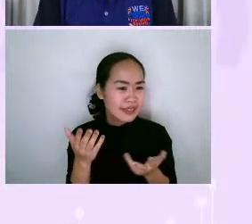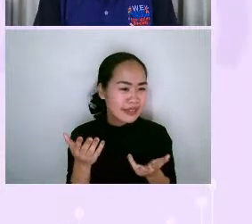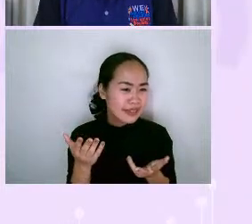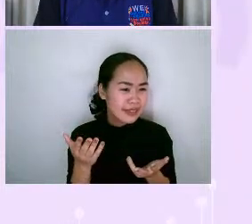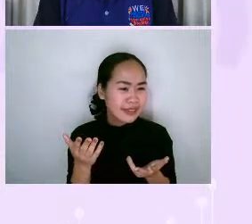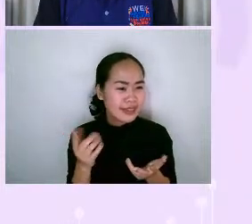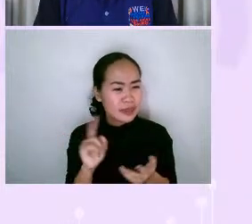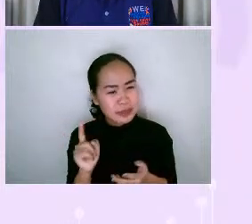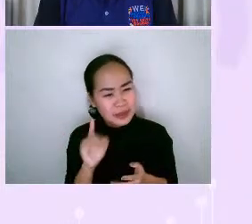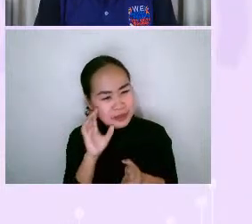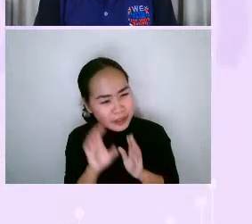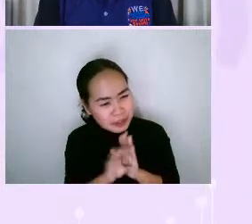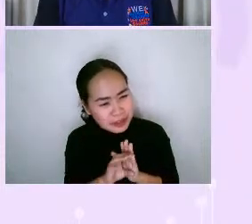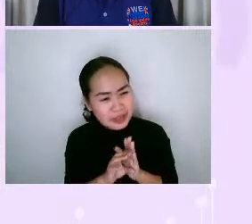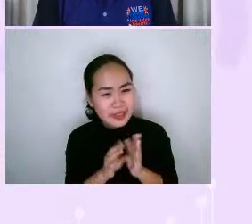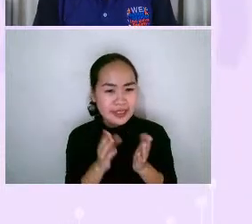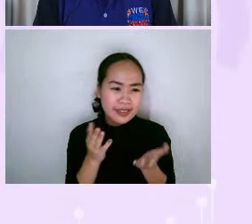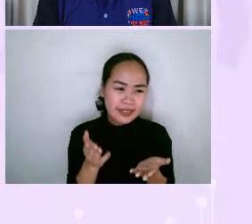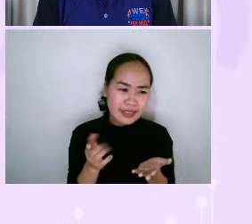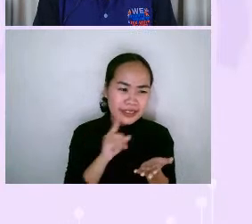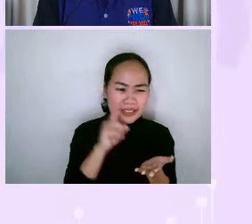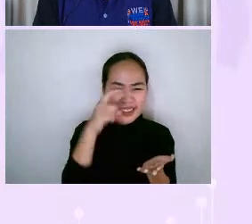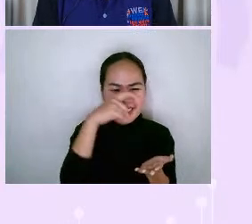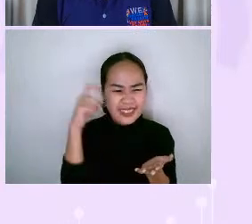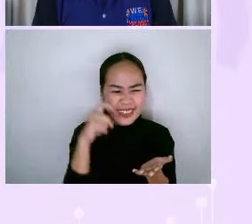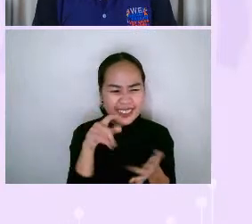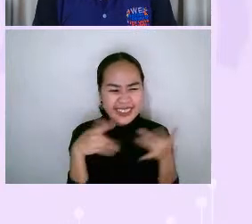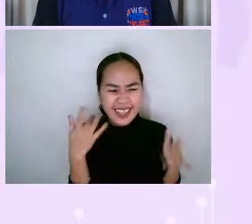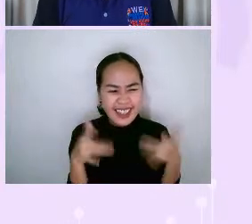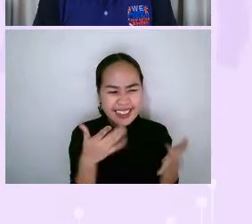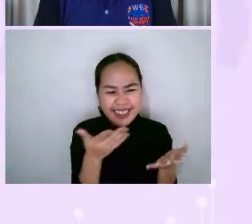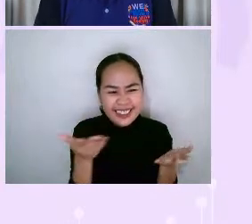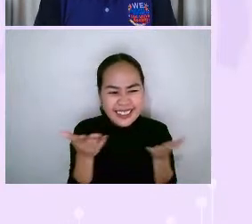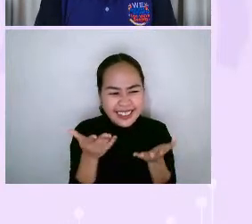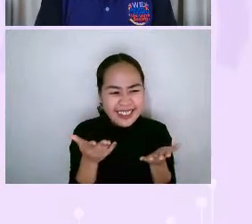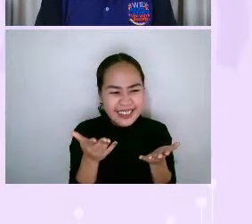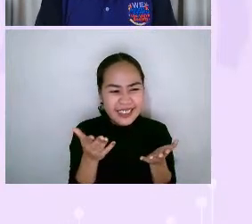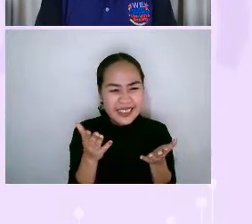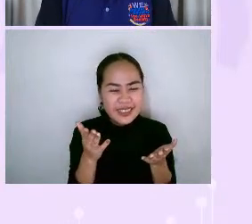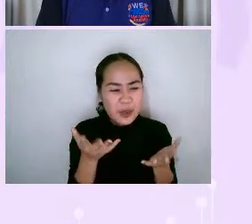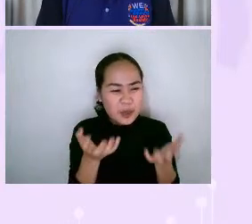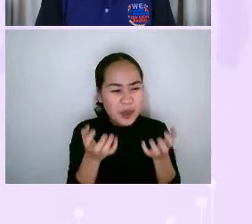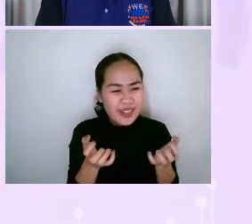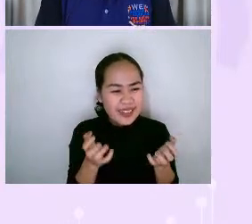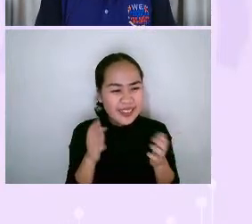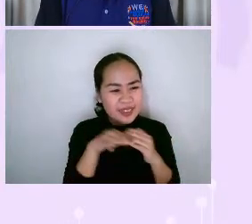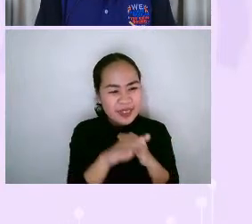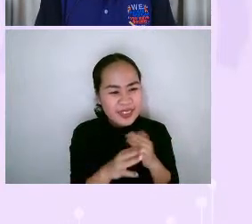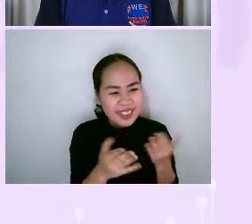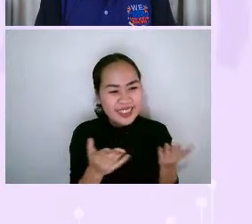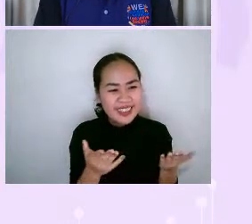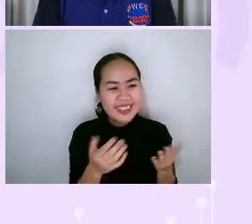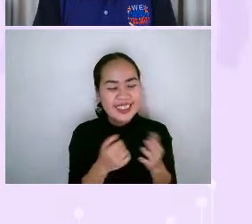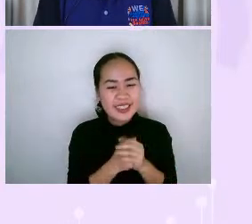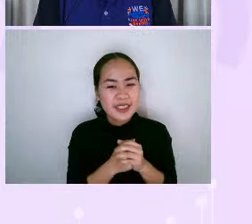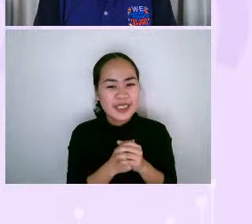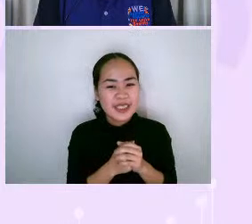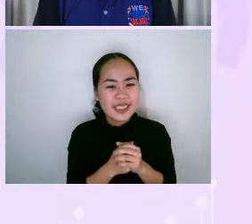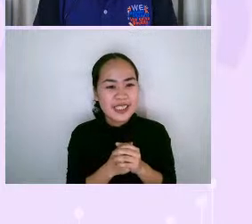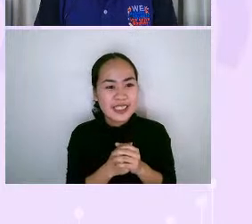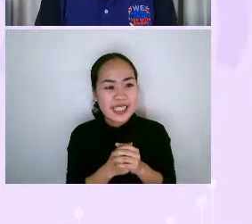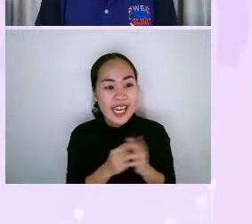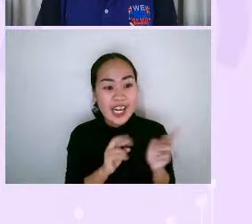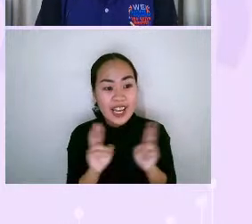gitna. Very summer po, no? Excited na po ba tayong magdagat? Ayan po, marker ready. Nakita ko na po ang marker. In